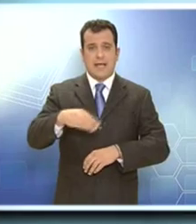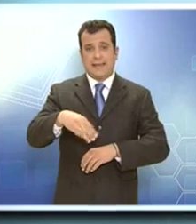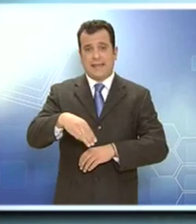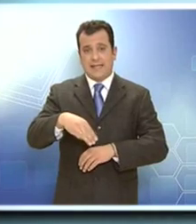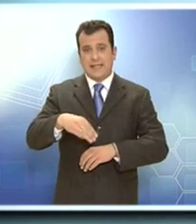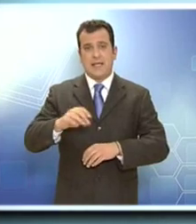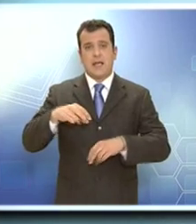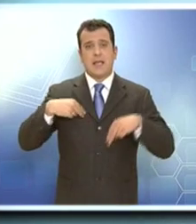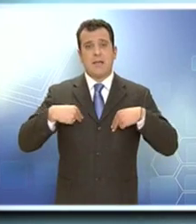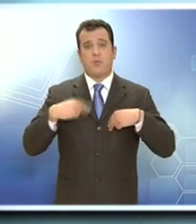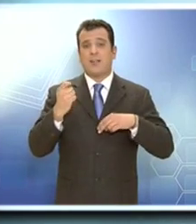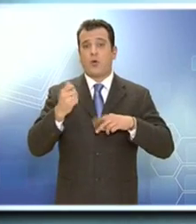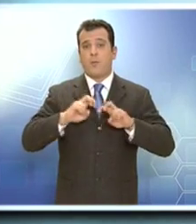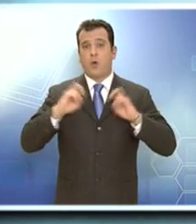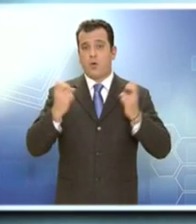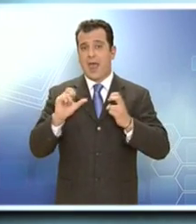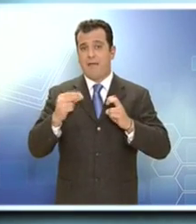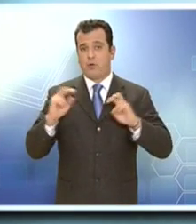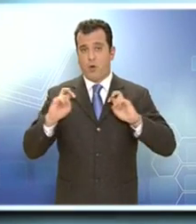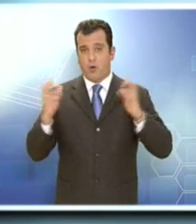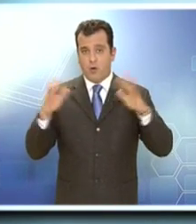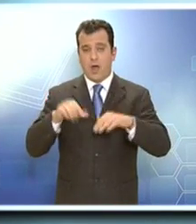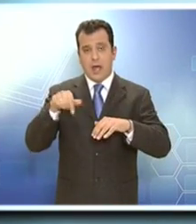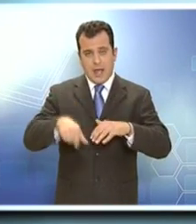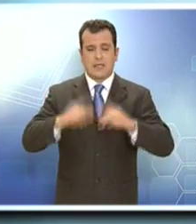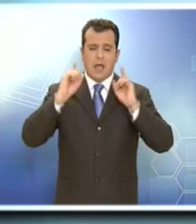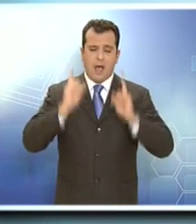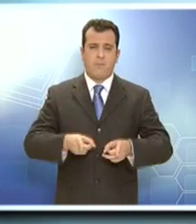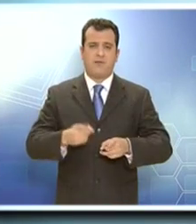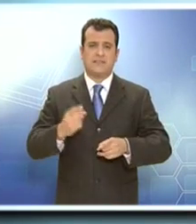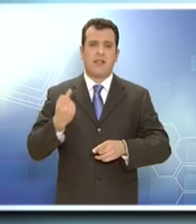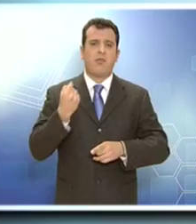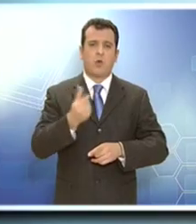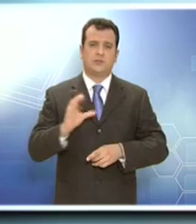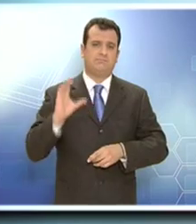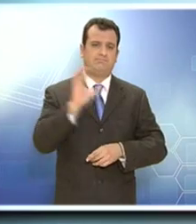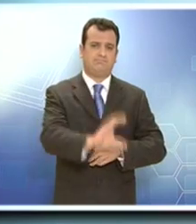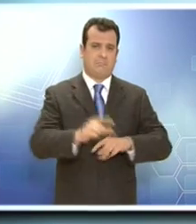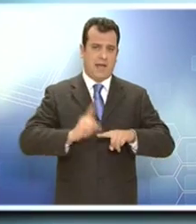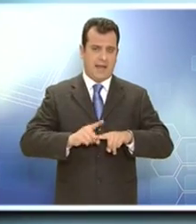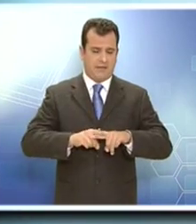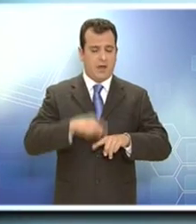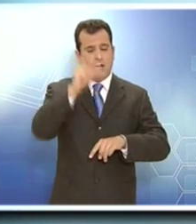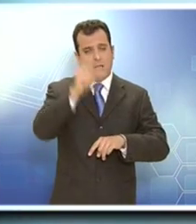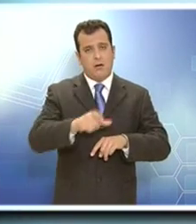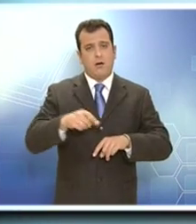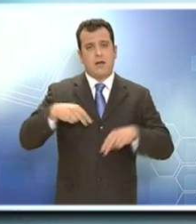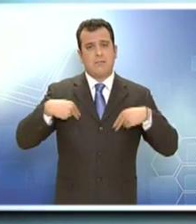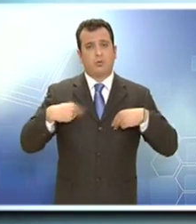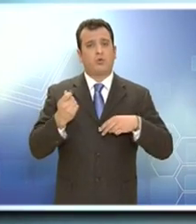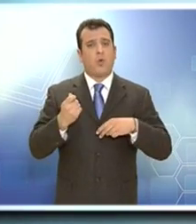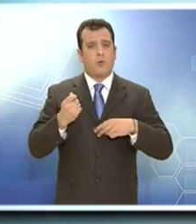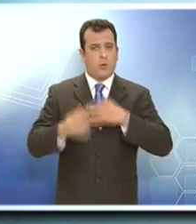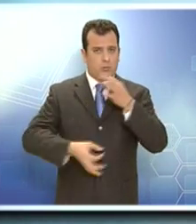την Τρίτη, βρίσκεται η κυβέρνηση που αναμένει οριστική διευθέτηση του θέματος της εκταμείευσης της δόσης. Ενδεικτική του κλίματος είναι η δήλωση που έκανε ο Γιάννης